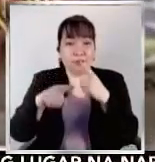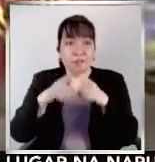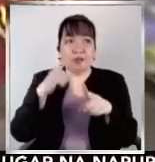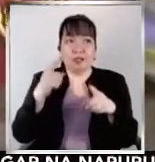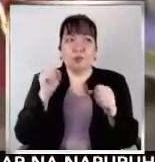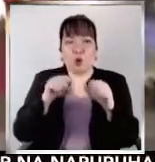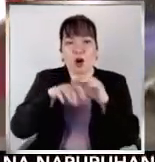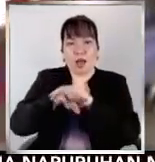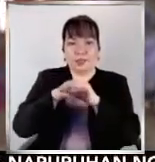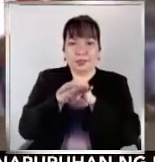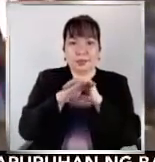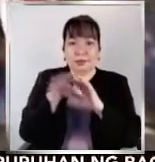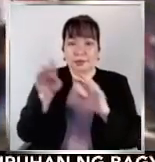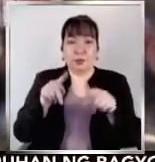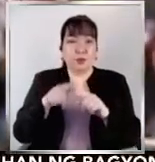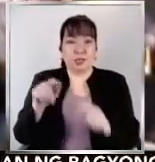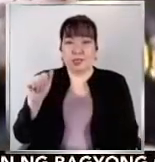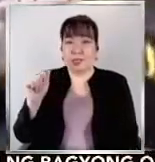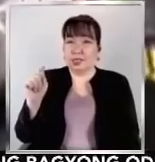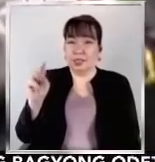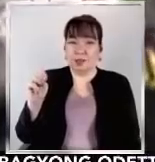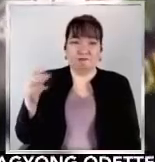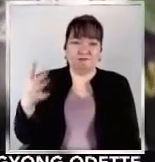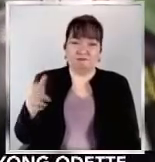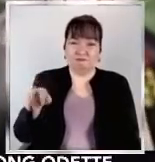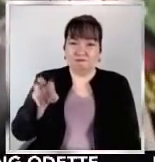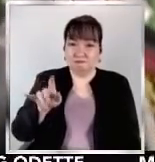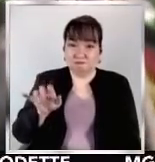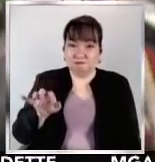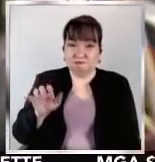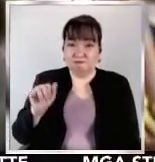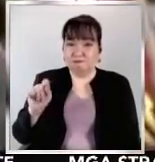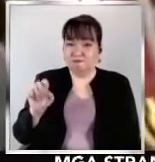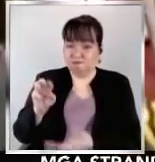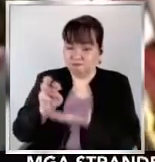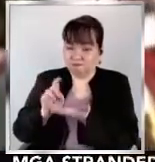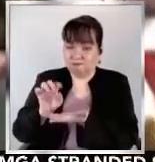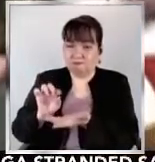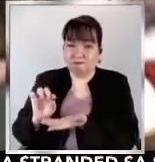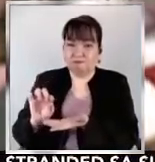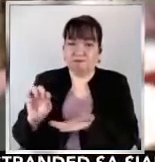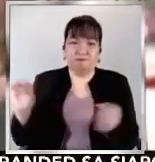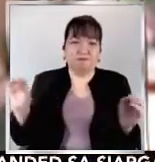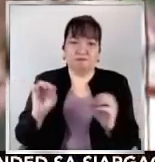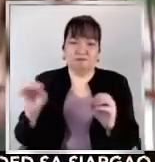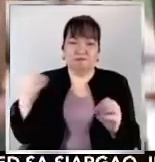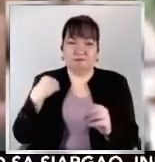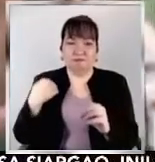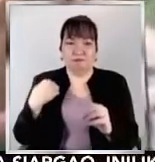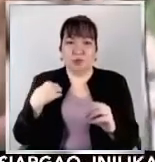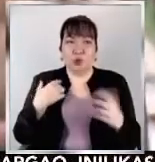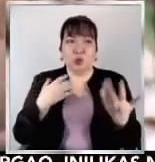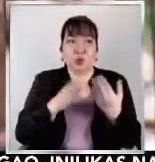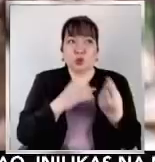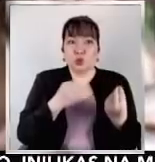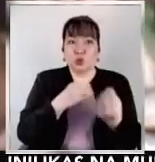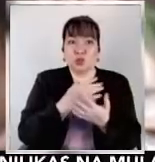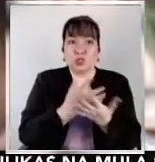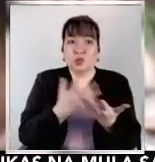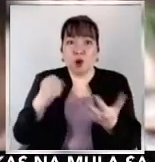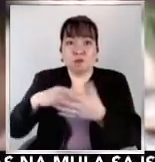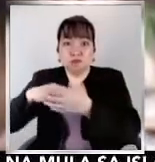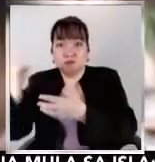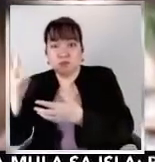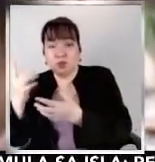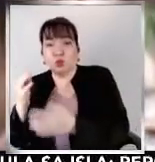Pero yung ATM dito, offline pa rin. Kaya kung yung mga gusto mag-withdraw na taga rito, kailangan pang bumiyahe ng kalahating oras sa punta doon sa Maasin City kung nasaan